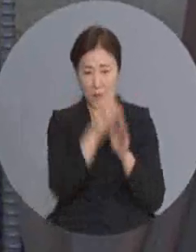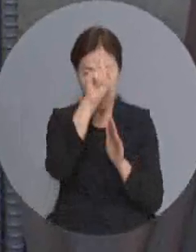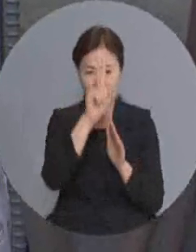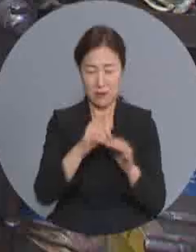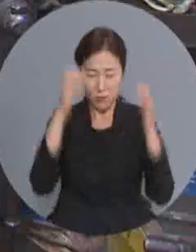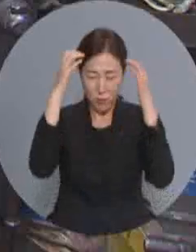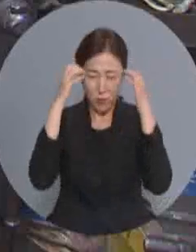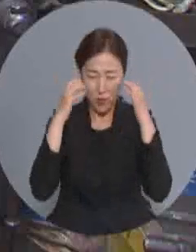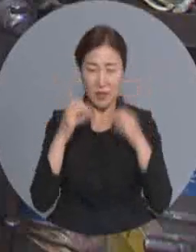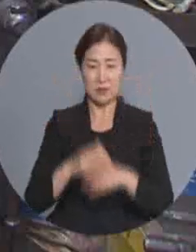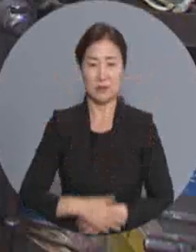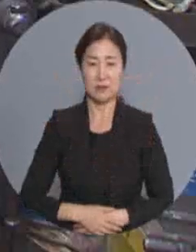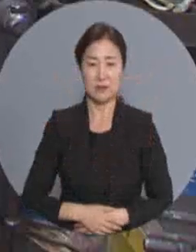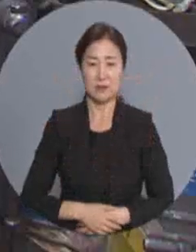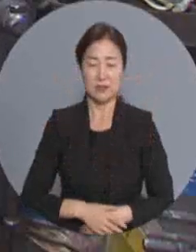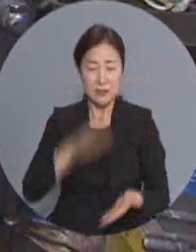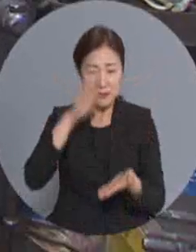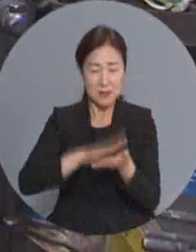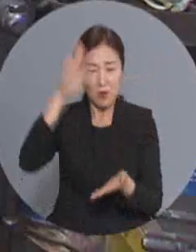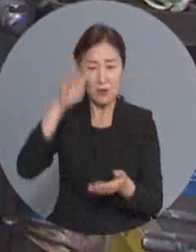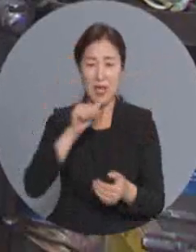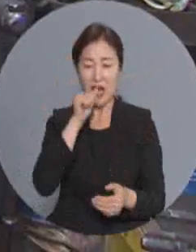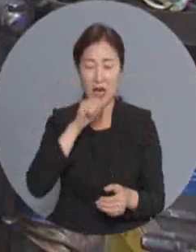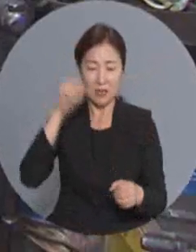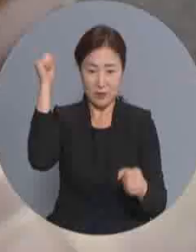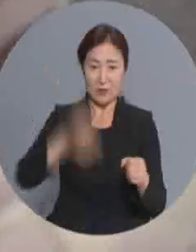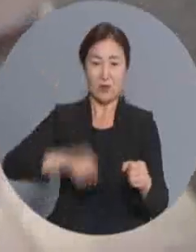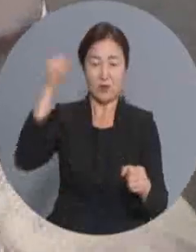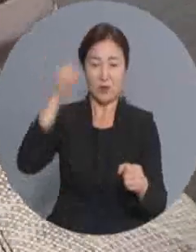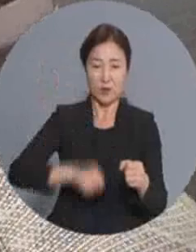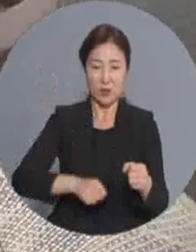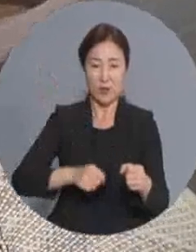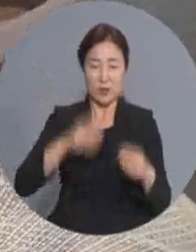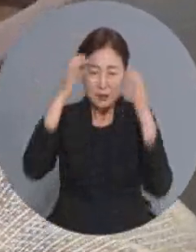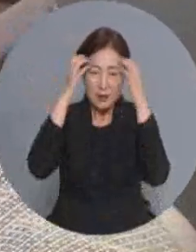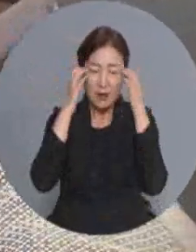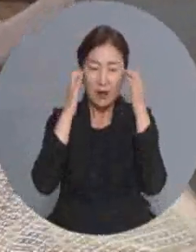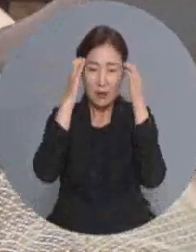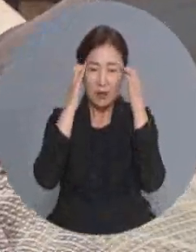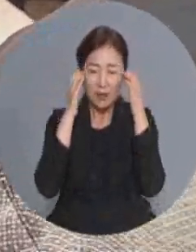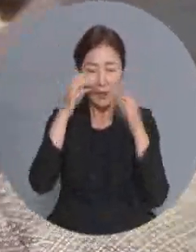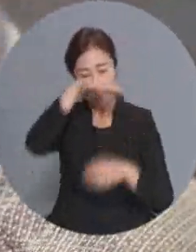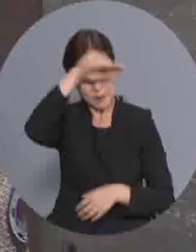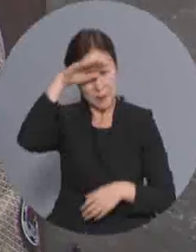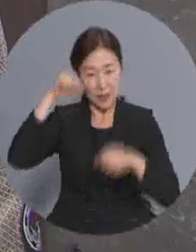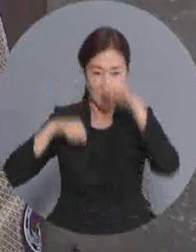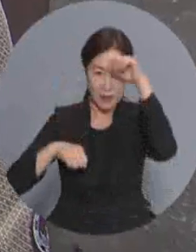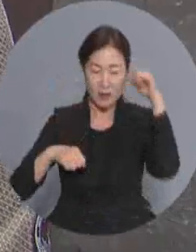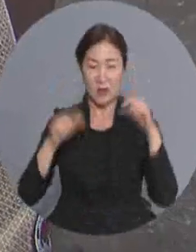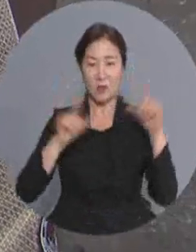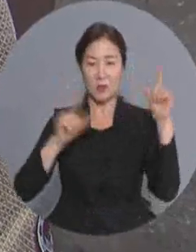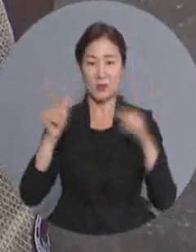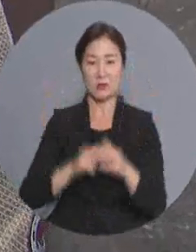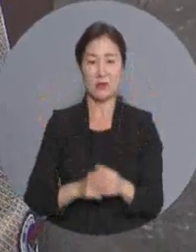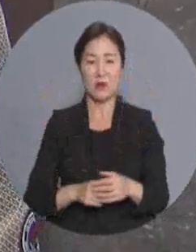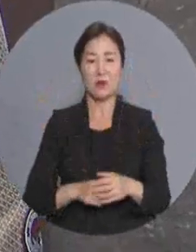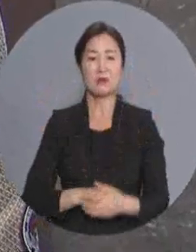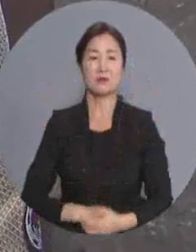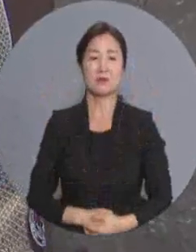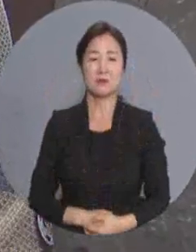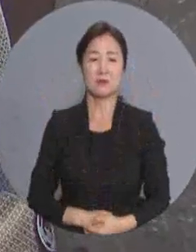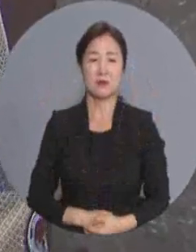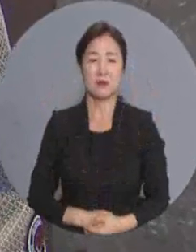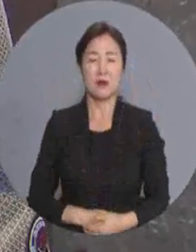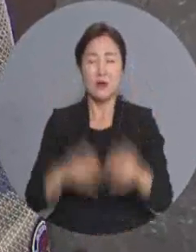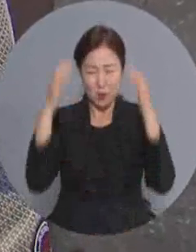한입니다 달궈진를 손질하는 대장장이가 줄줄흐르는 땀을 닦아냅니다 아 더게 다 힘들지